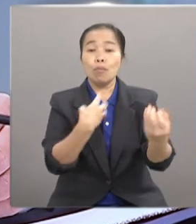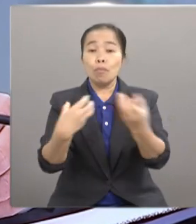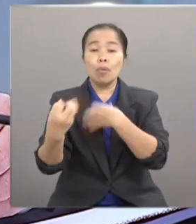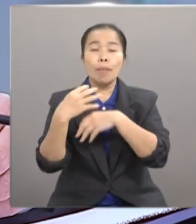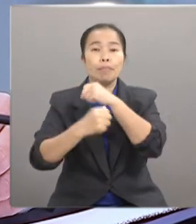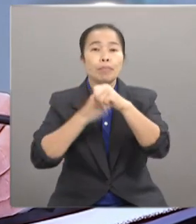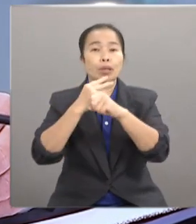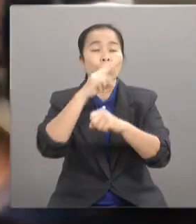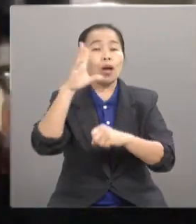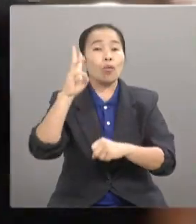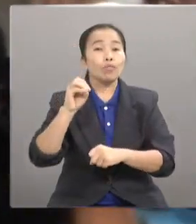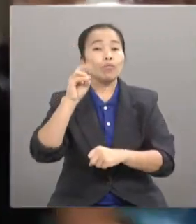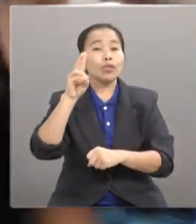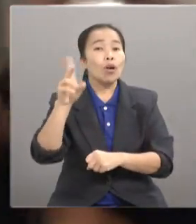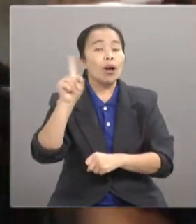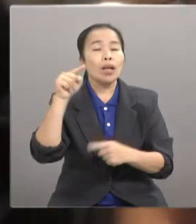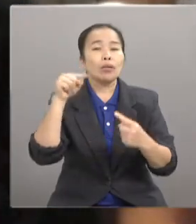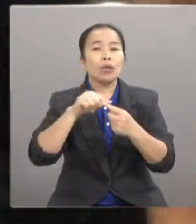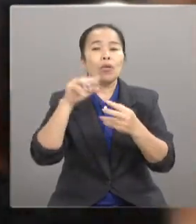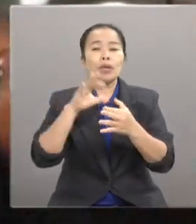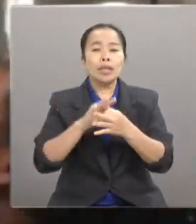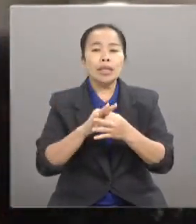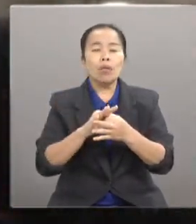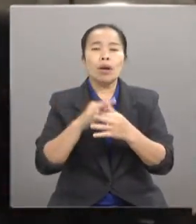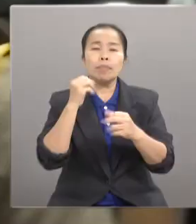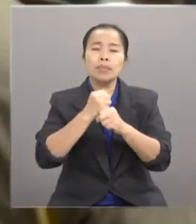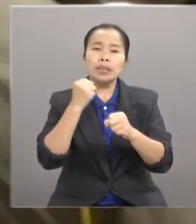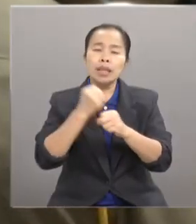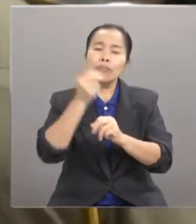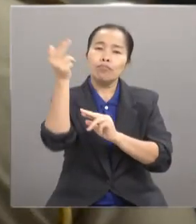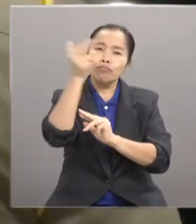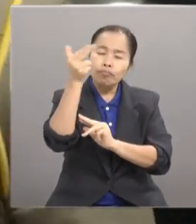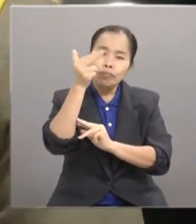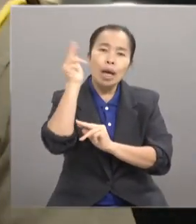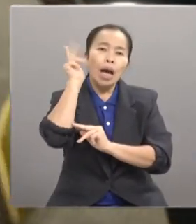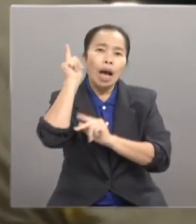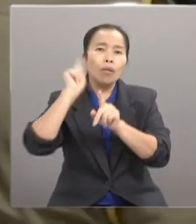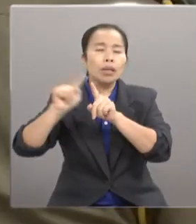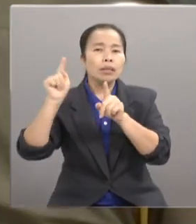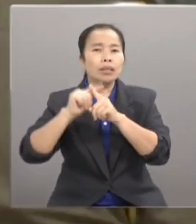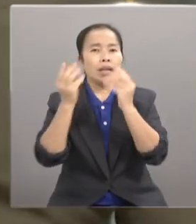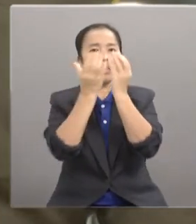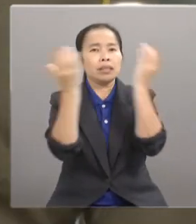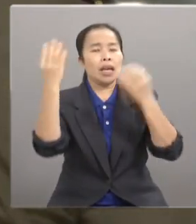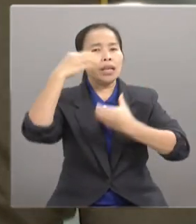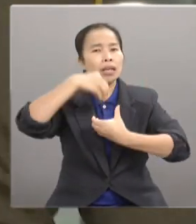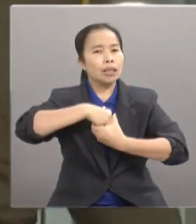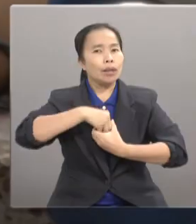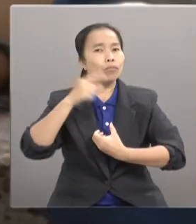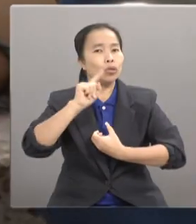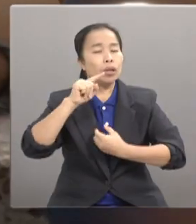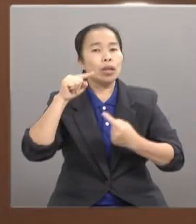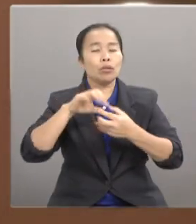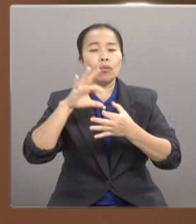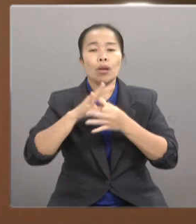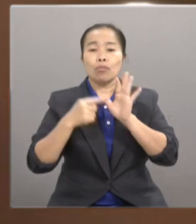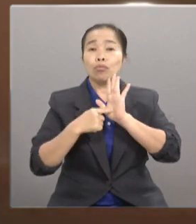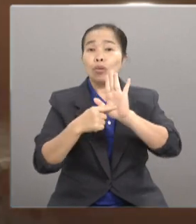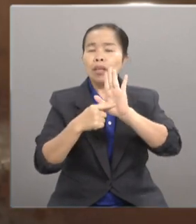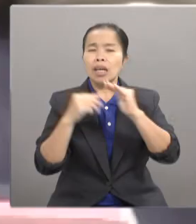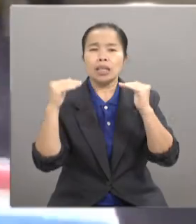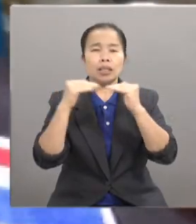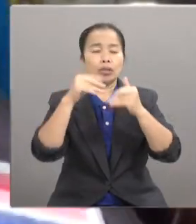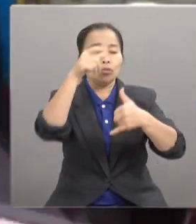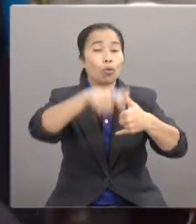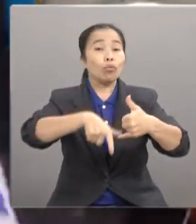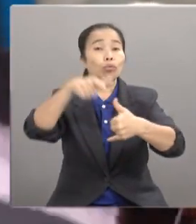62ที่เกี่ยวข้องกจะเรีกทำวิชาชีพสื่อสาธรณะเรื่องการนำเสนอเนือหาอาเกีกับที่ตองคำนงถงสิทธส่วบ